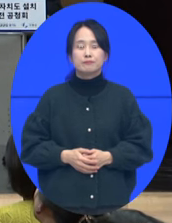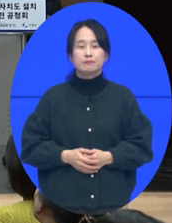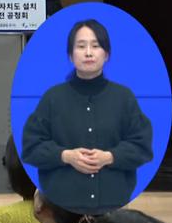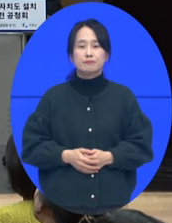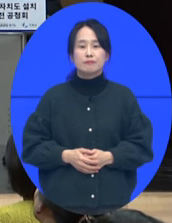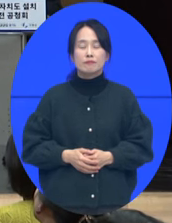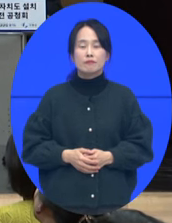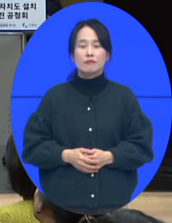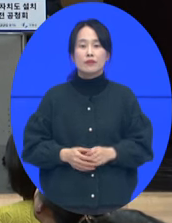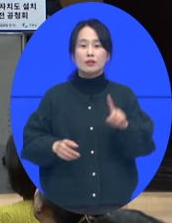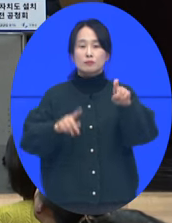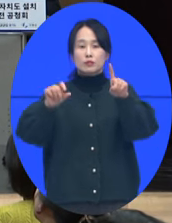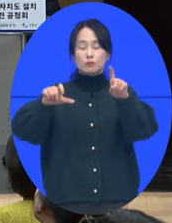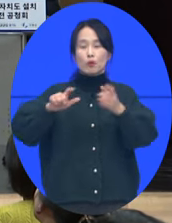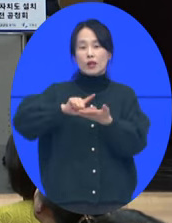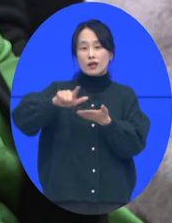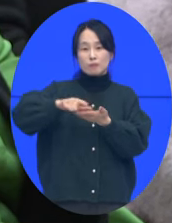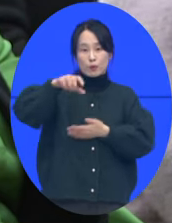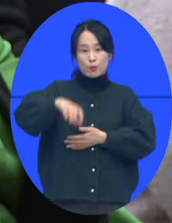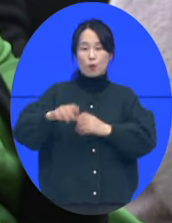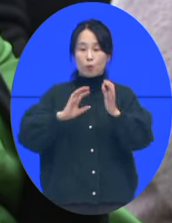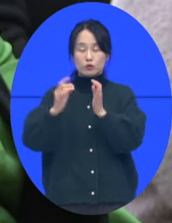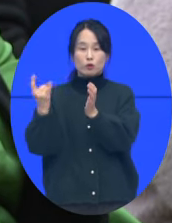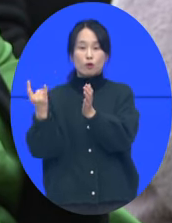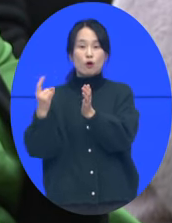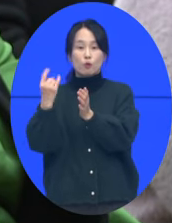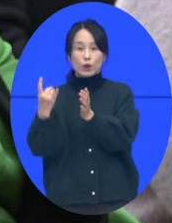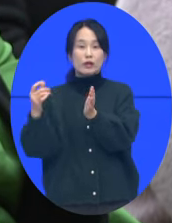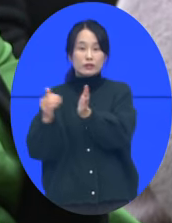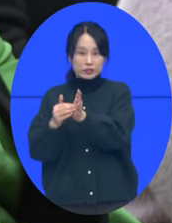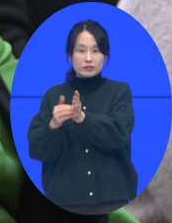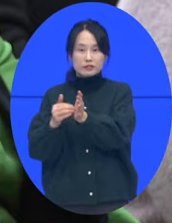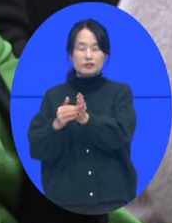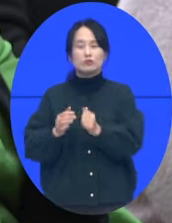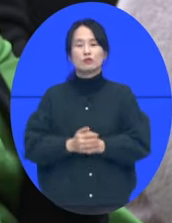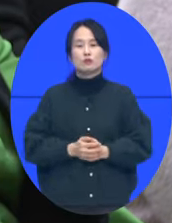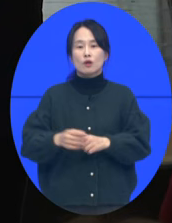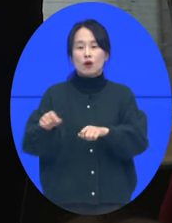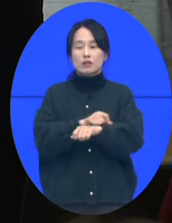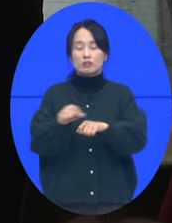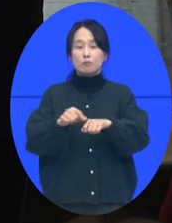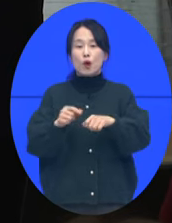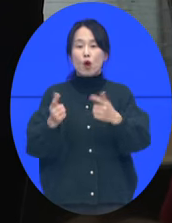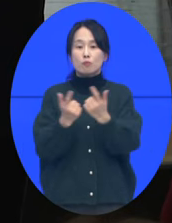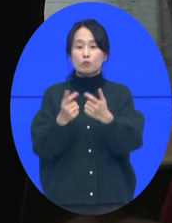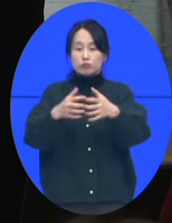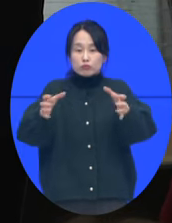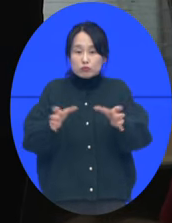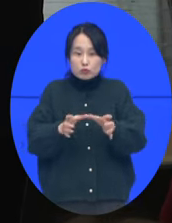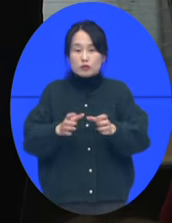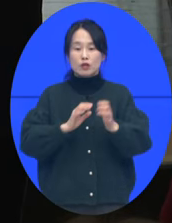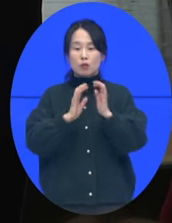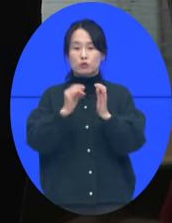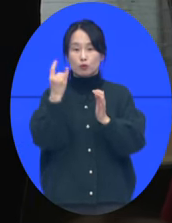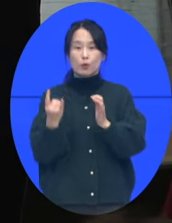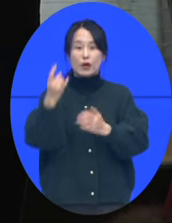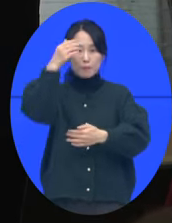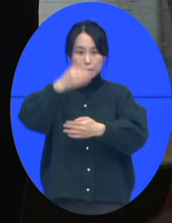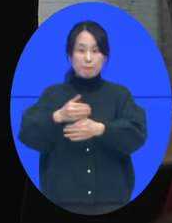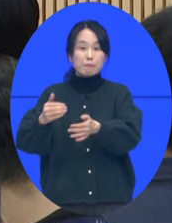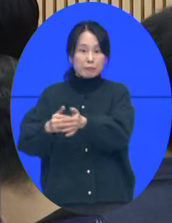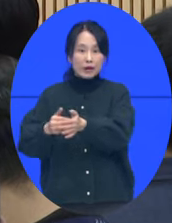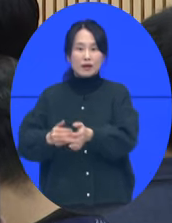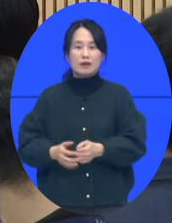경기도는 15일 가평군 비전 공청회를 끝으로 경기 복부 특별자치도 설치 시군별 비전 공청회에 막을